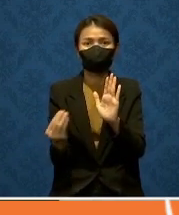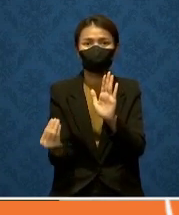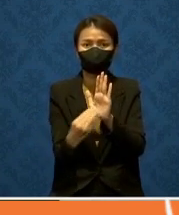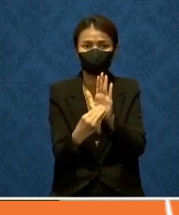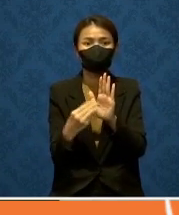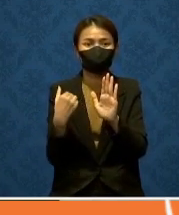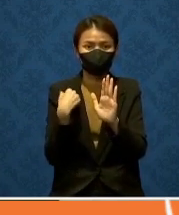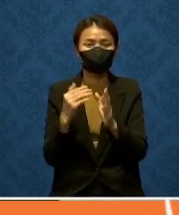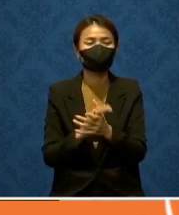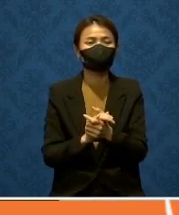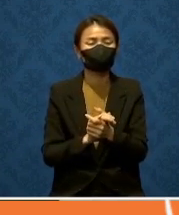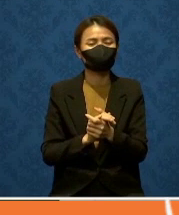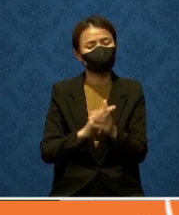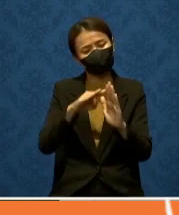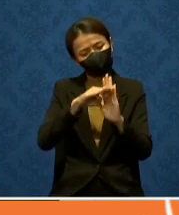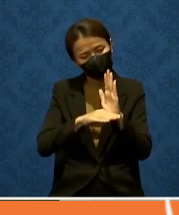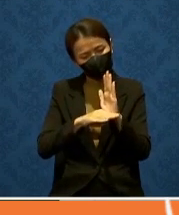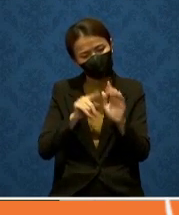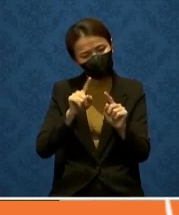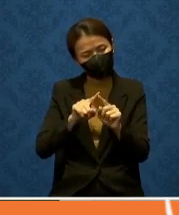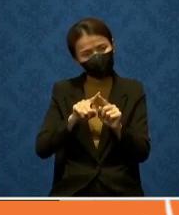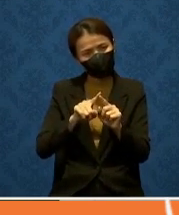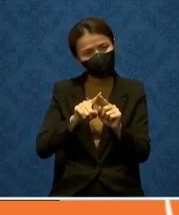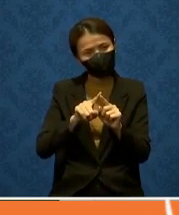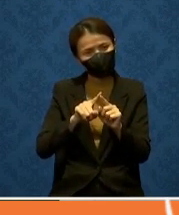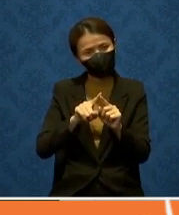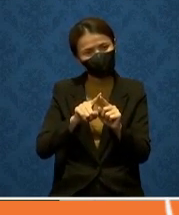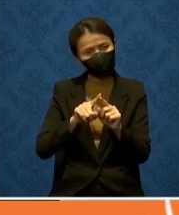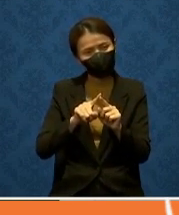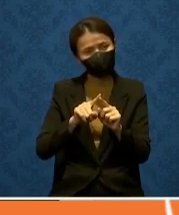20เดี๋ยวแป๊บนะครับท่านประธานฮะ